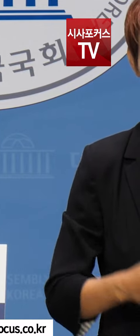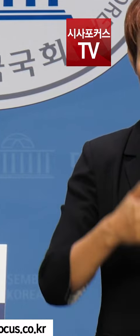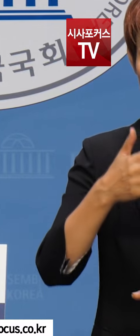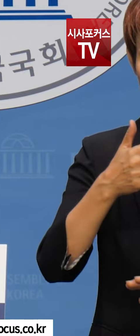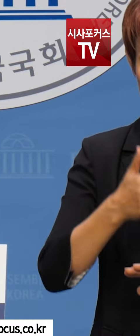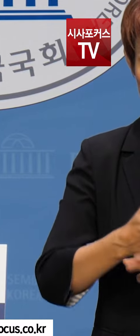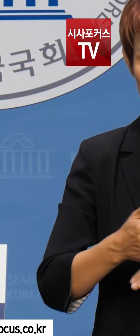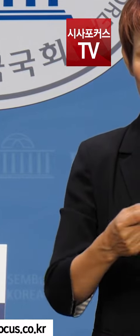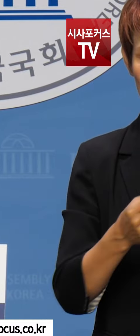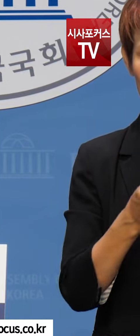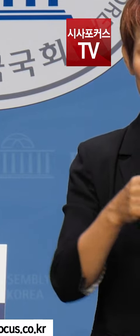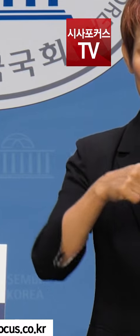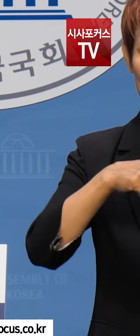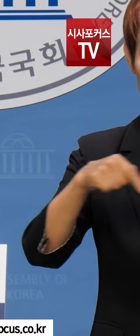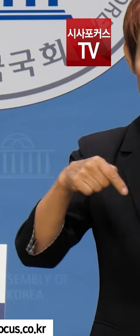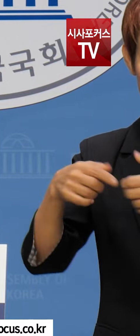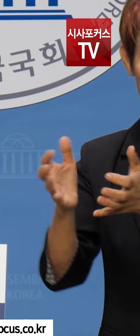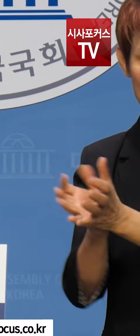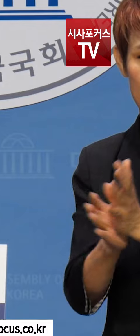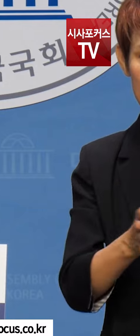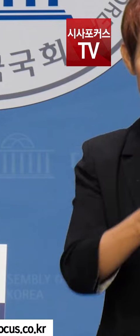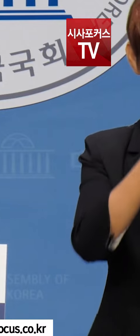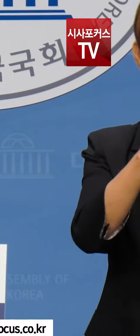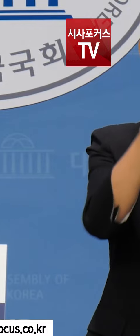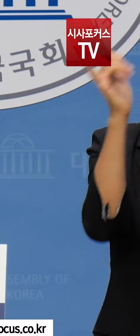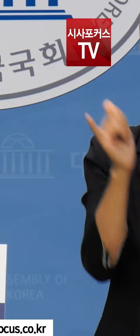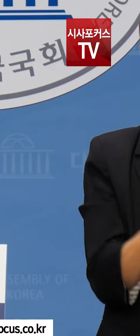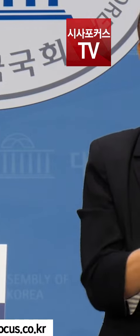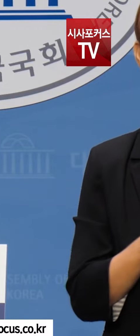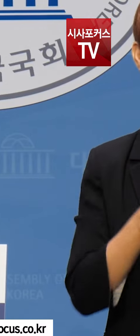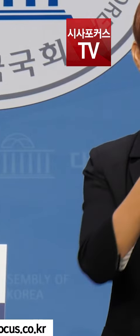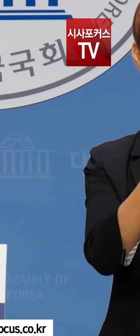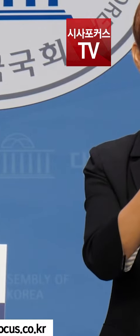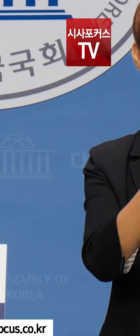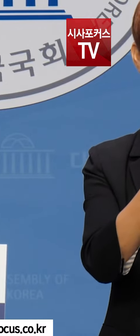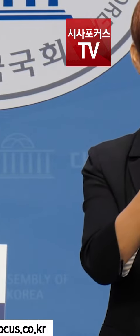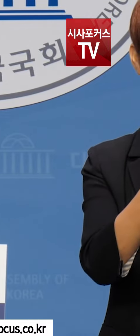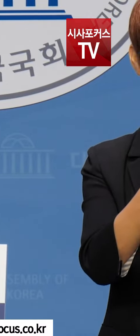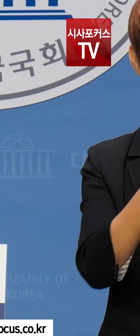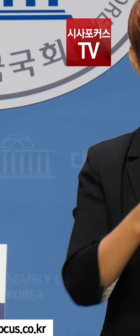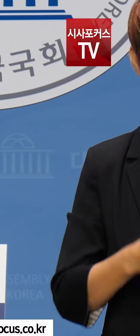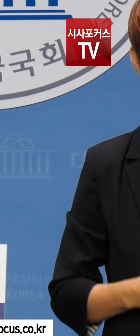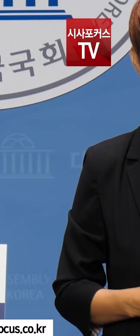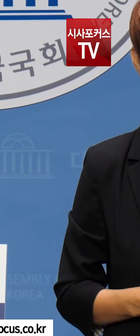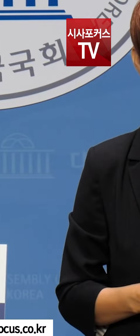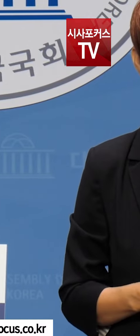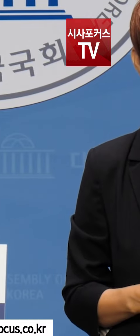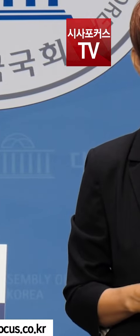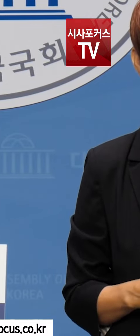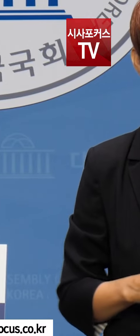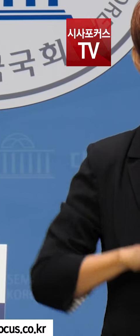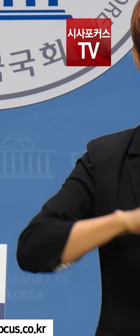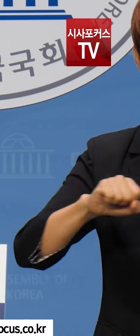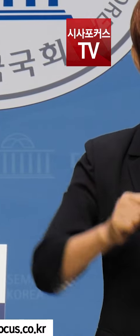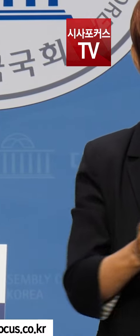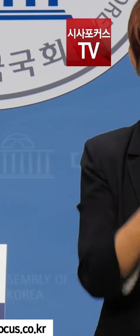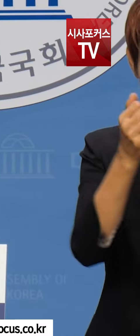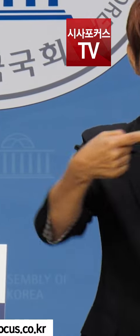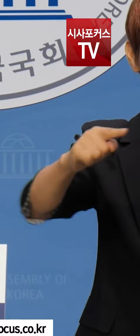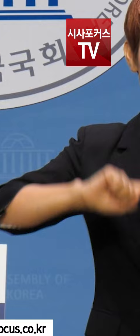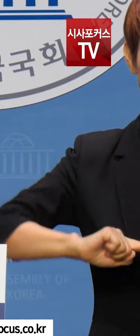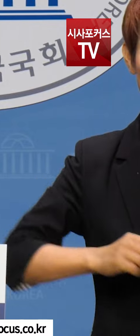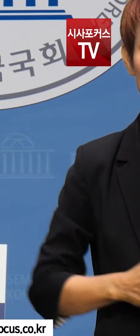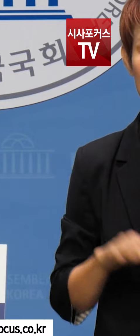마지막으로 정치권과 시민사회에 제안합니다. 제7공화국 운동본부에 함께합시다.